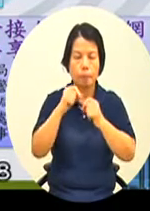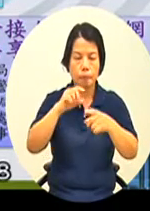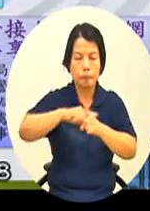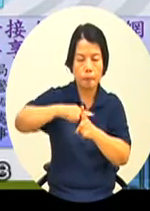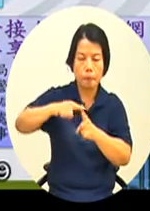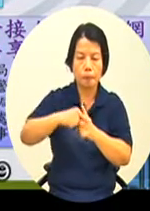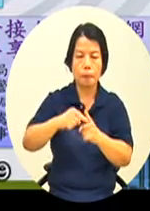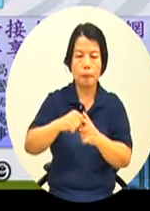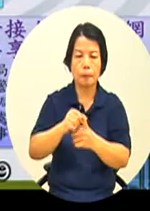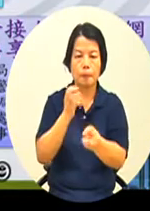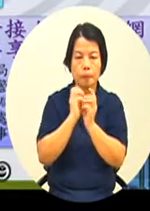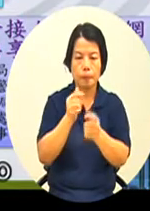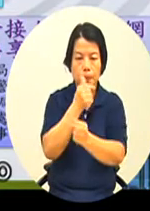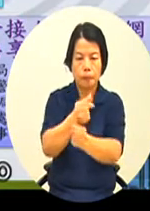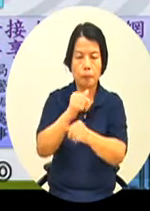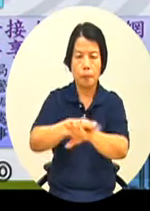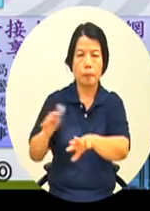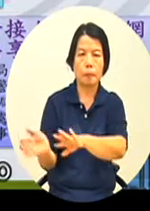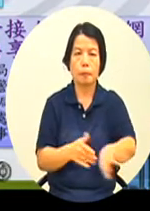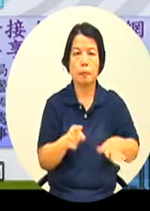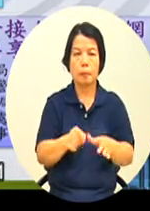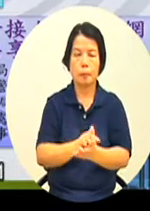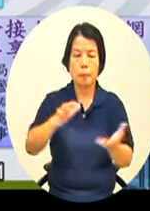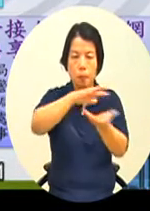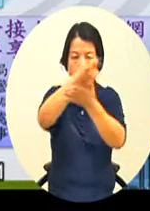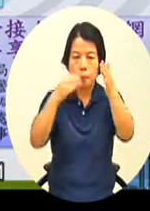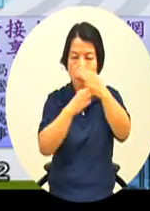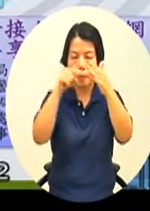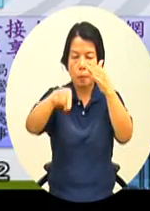在差遣系统云端化部分，我们希望